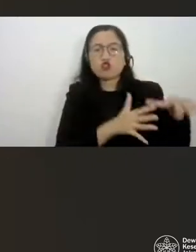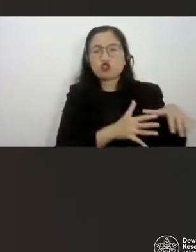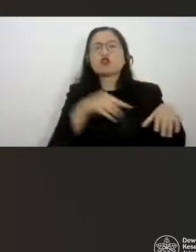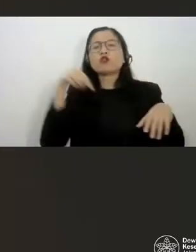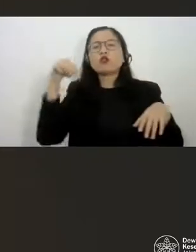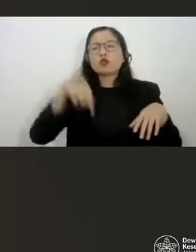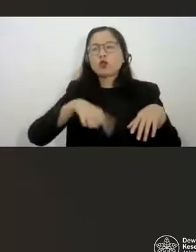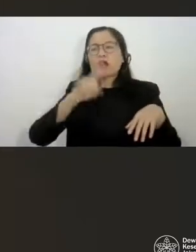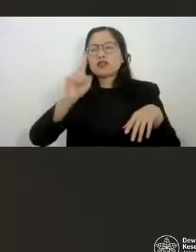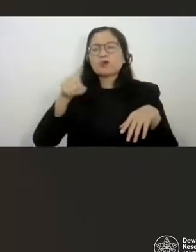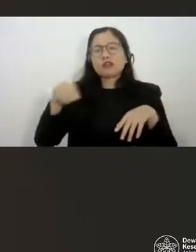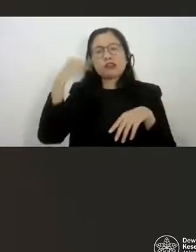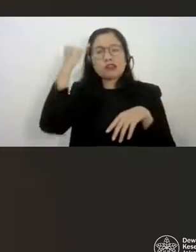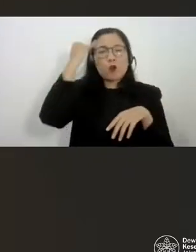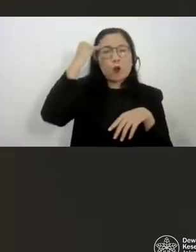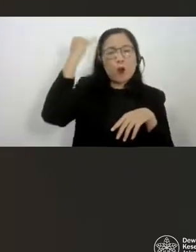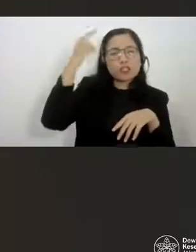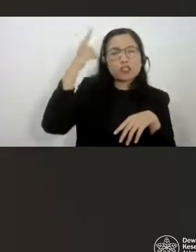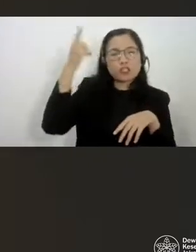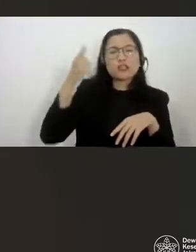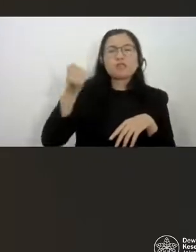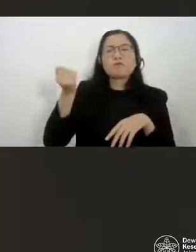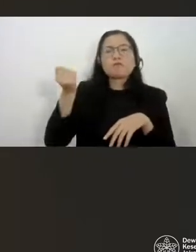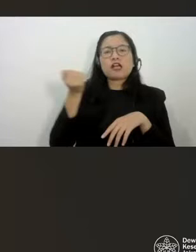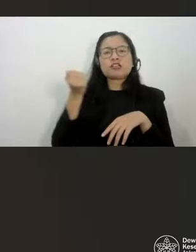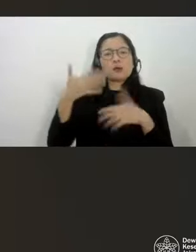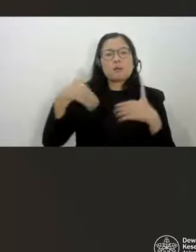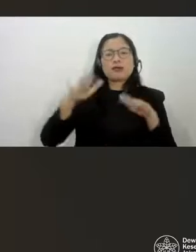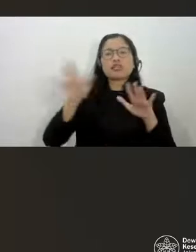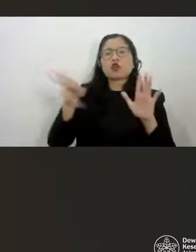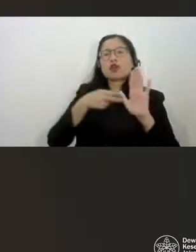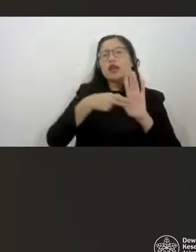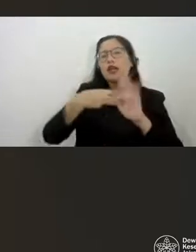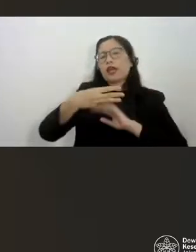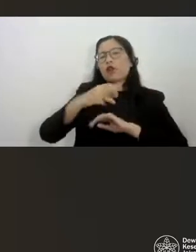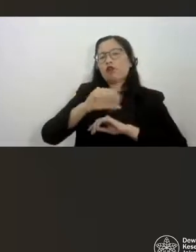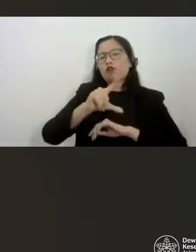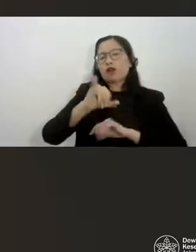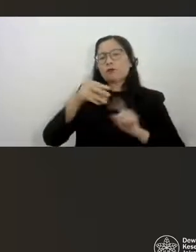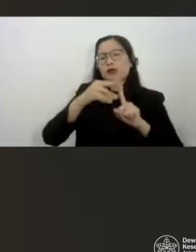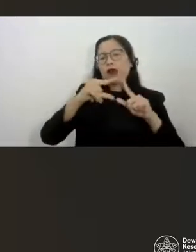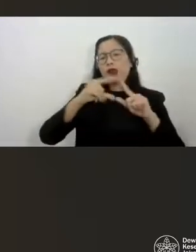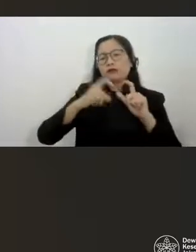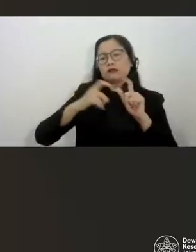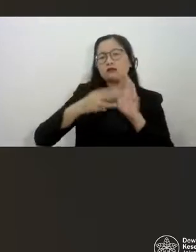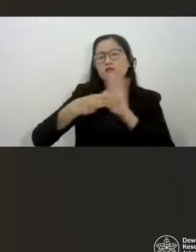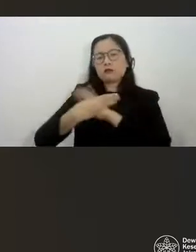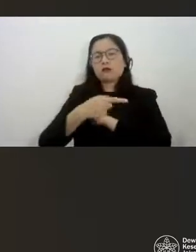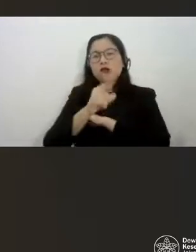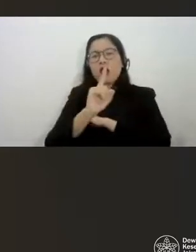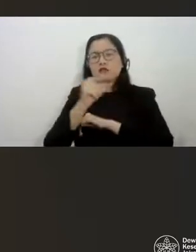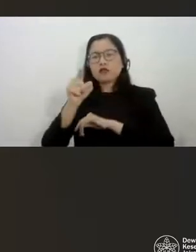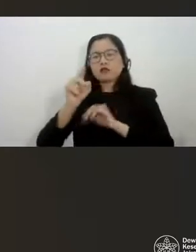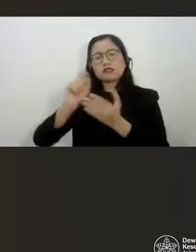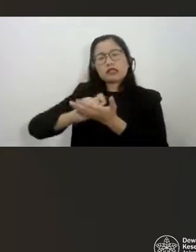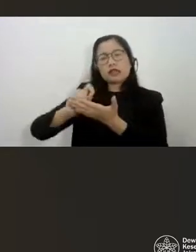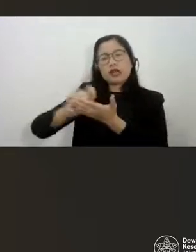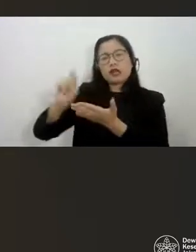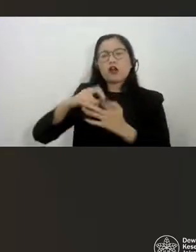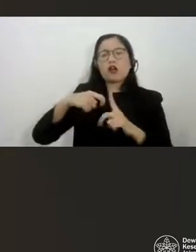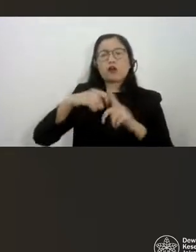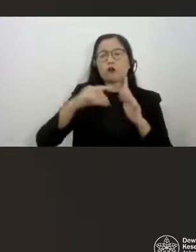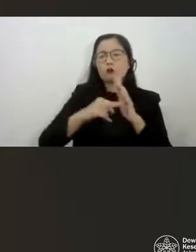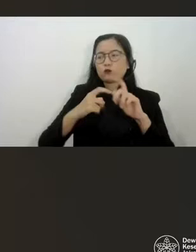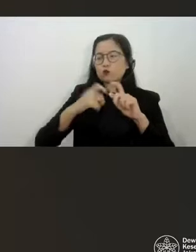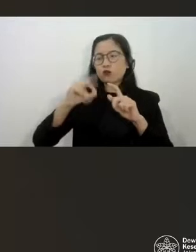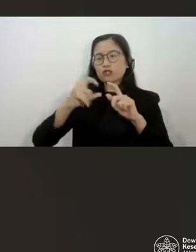pasar bebas atau yang disebut dengan neoliberalisme seperti terbaca dalam catatan konsorsium